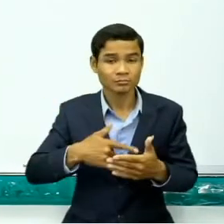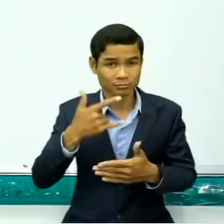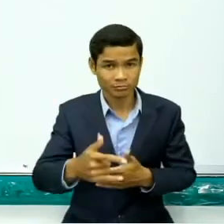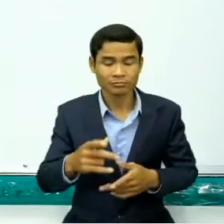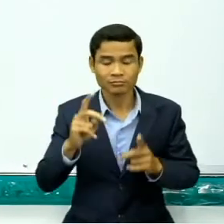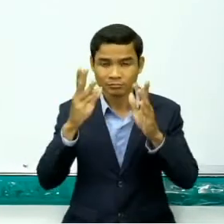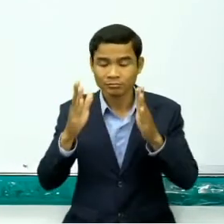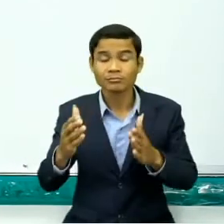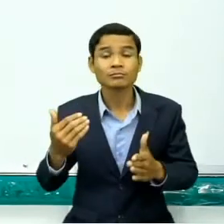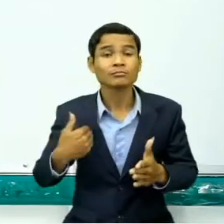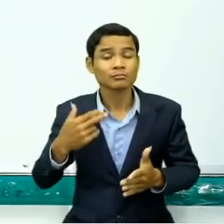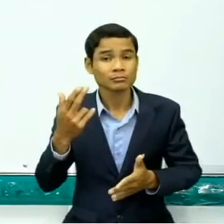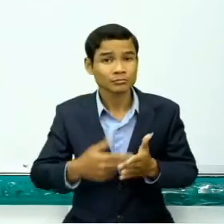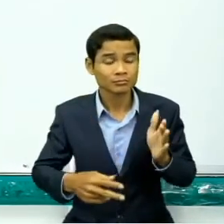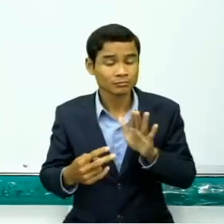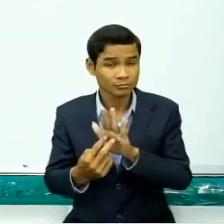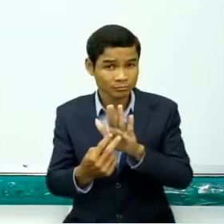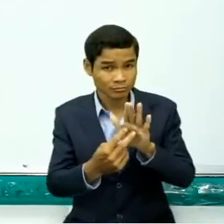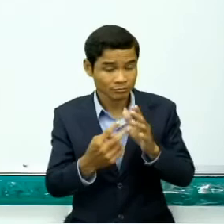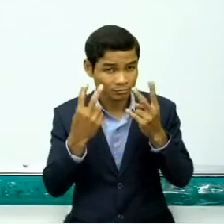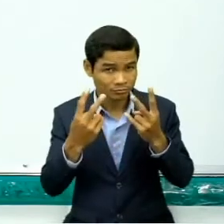kru miên ở với con chào mơ ná